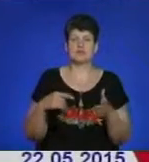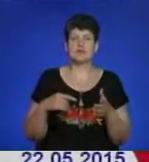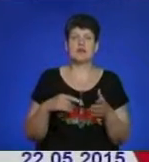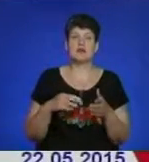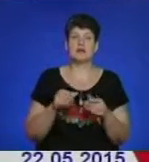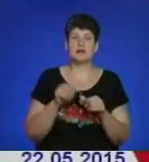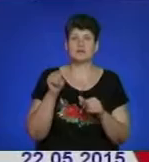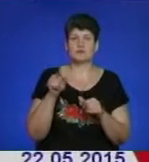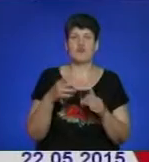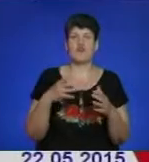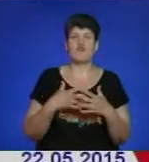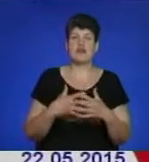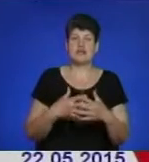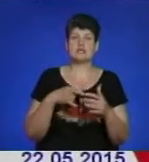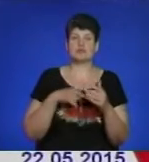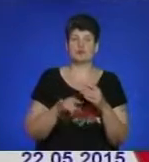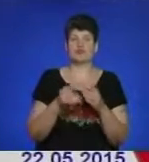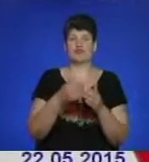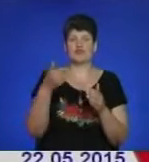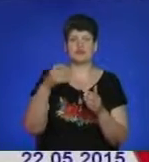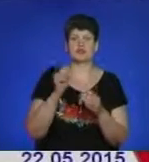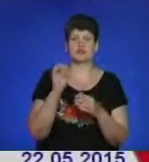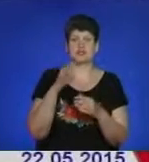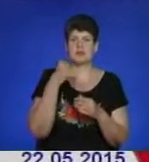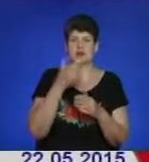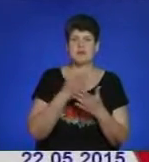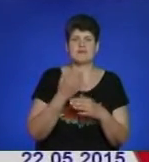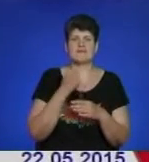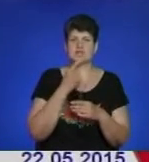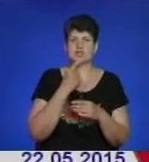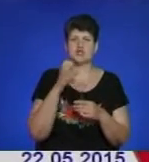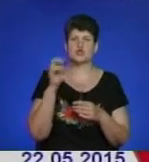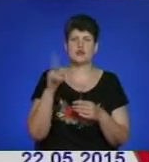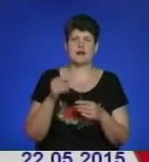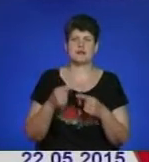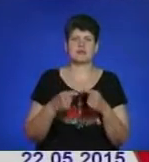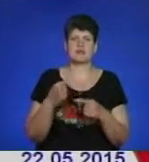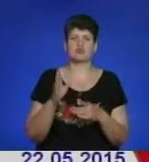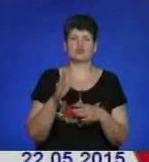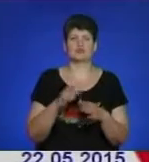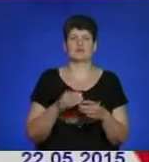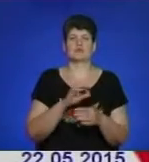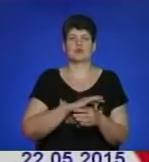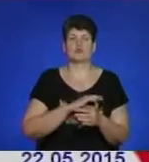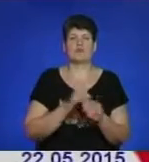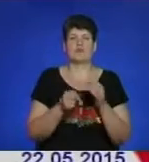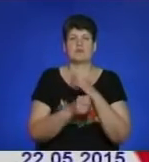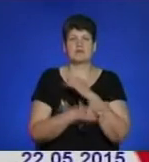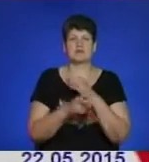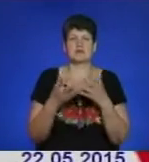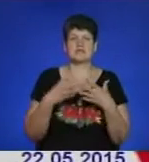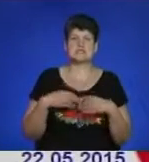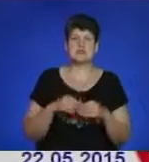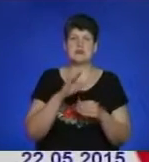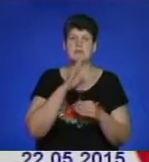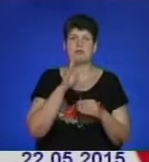цього, вагітність і пологи до 14 років мають ще й важкі соціальні наслідки. Діти виховуватимуться у неповних і дуже бідних сім'ях, адже